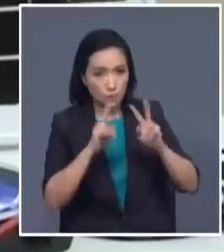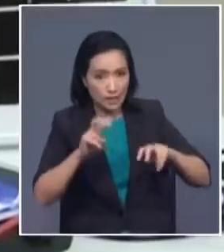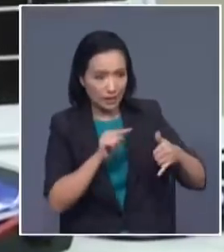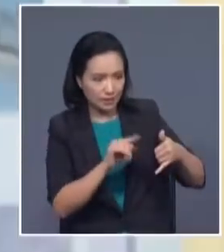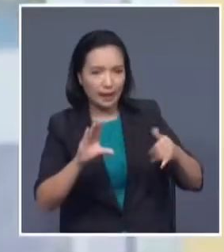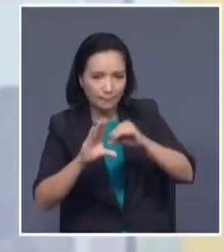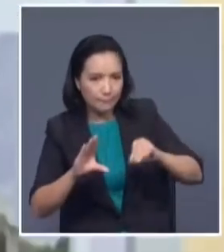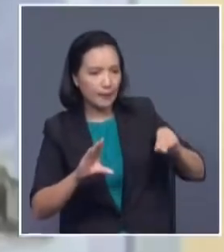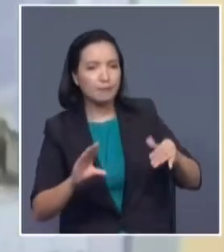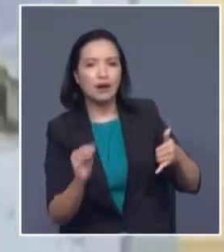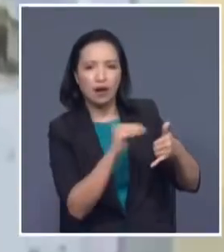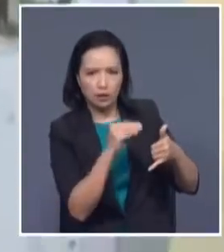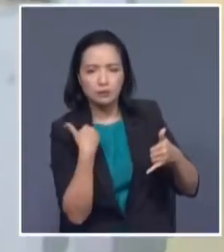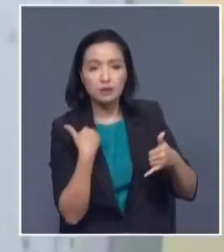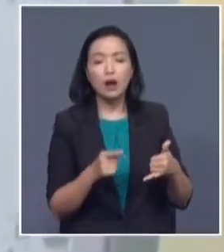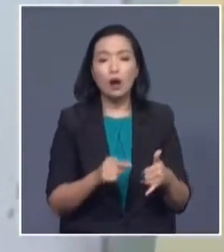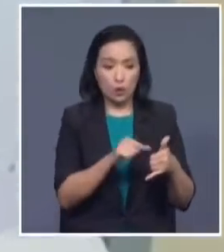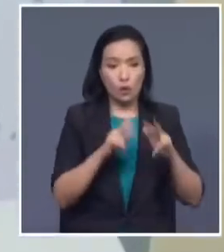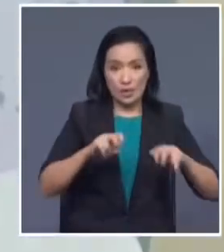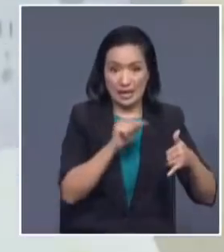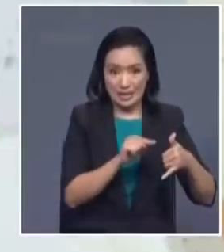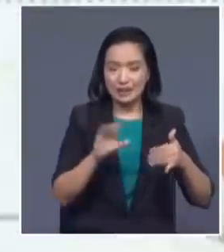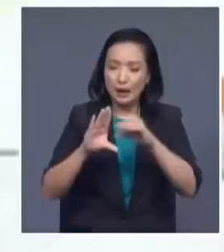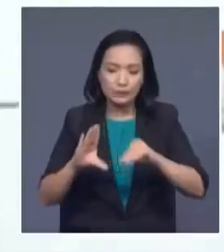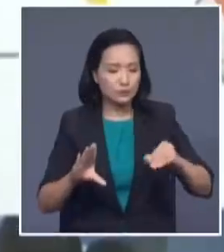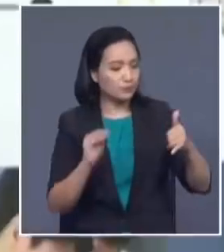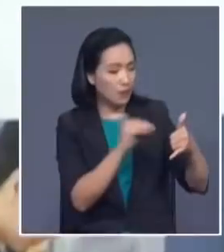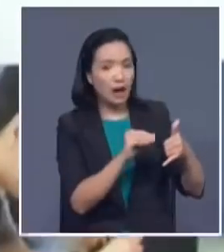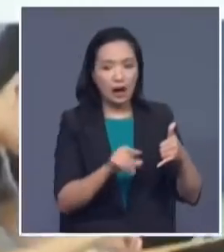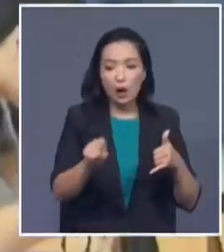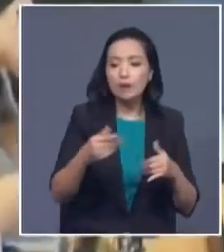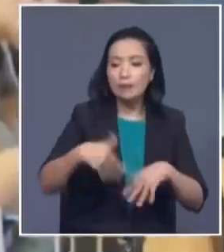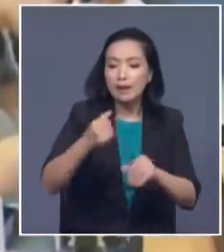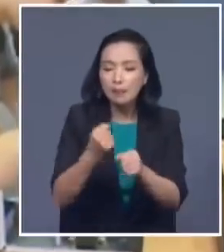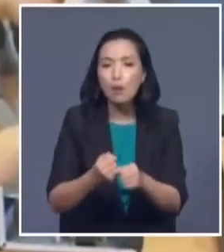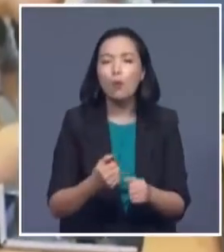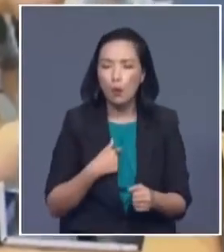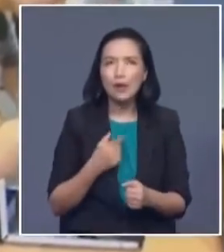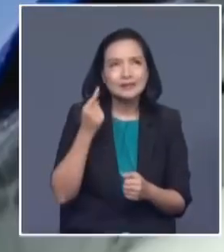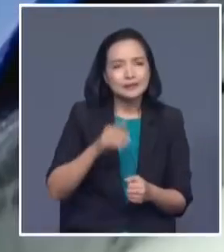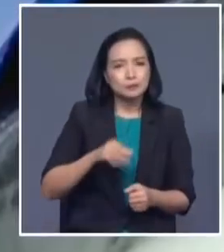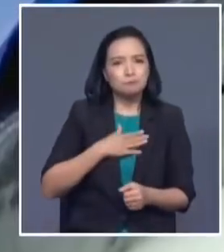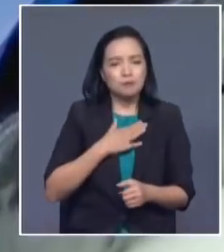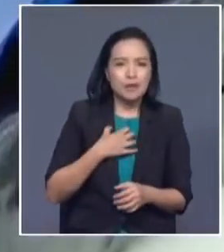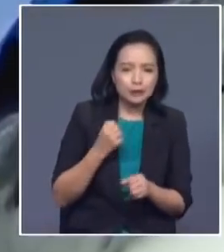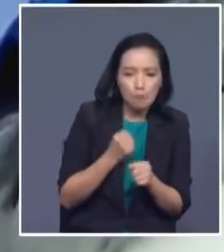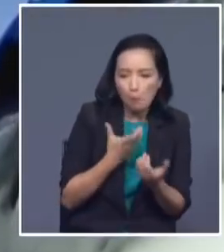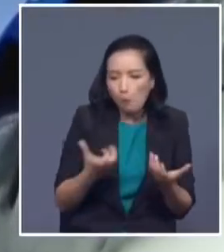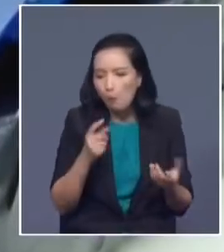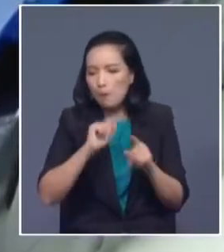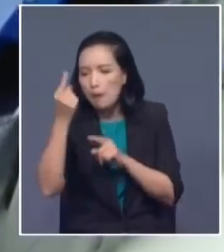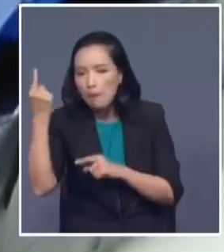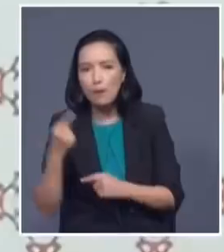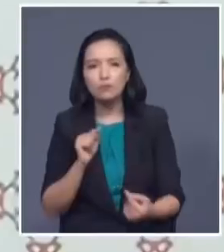ที่เหมาะสมเมื่อนักวิจัยได้รับส่วนแบ่งของรายได้ก็จะเกิดแรงจูงใจในการสร้างผลงานวิจัยที่มีคุณภาพตรงกับความต้องการ